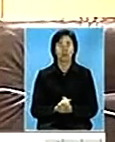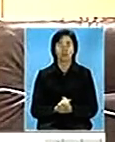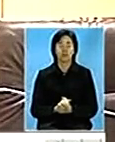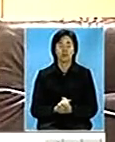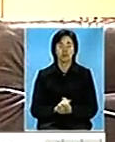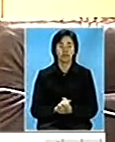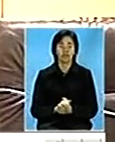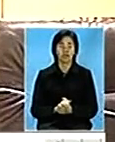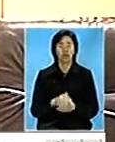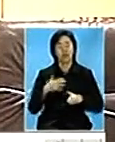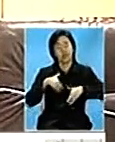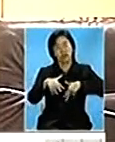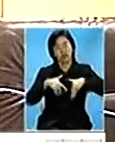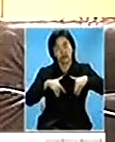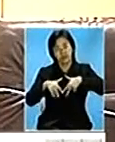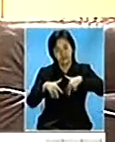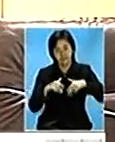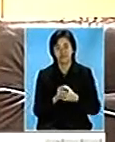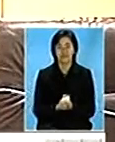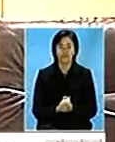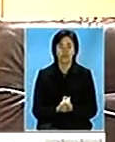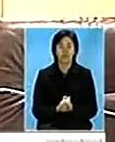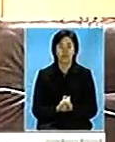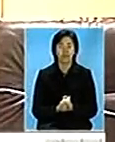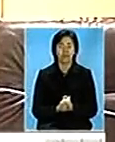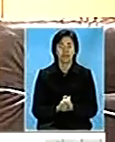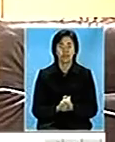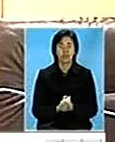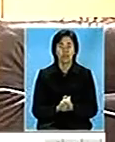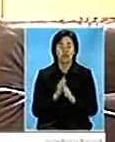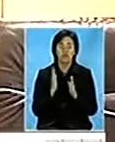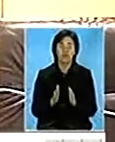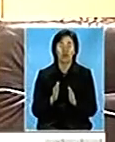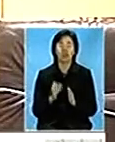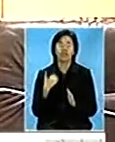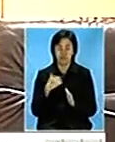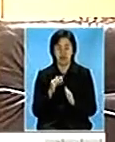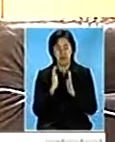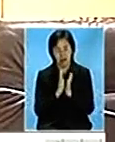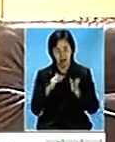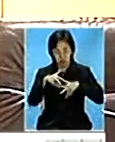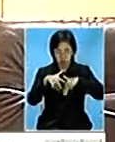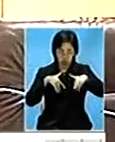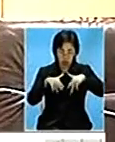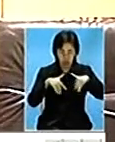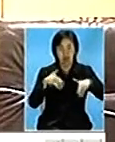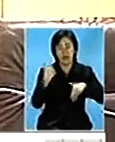ป็นที่ชุมชนมีการสัญจรแออัดมีคนอยู่อย่างแออัด